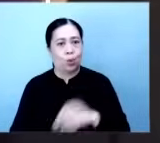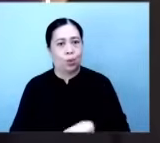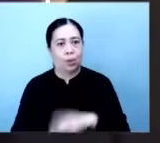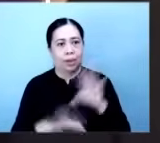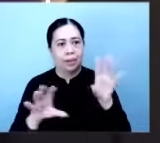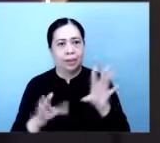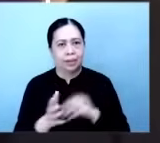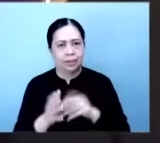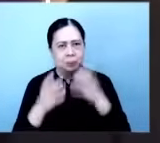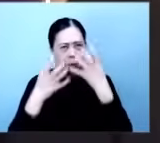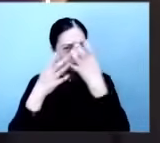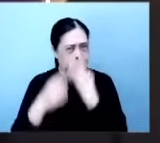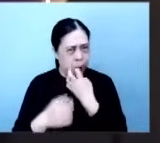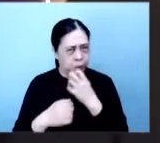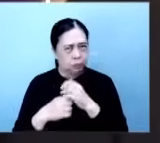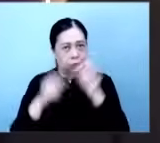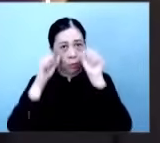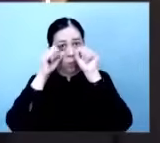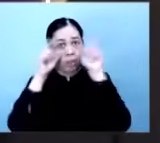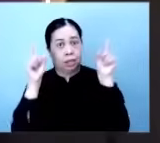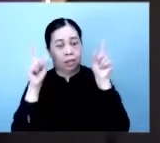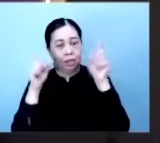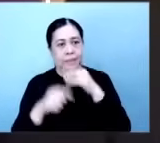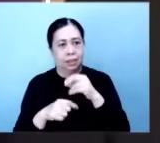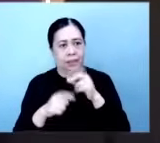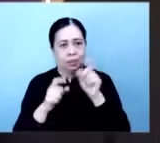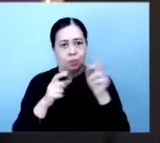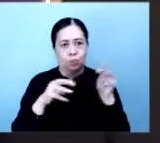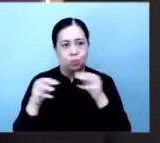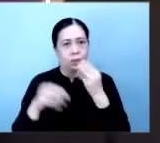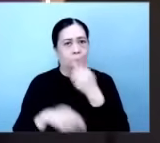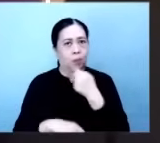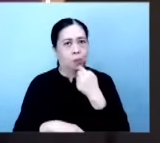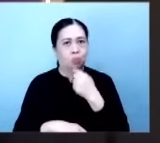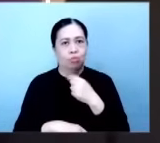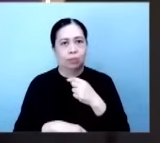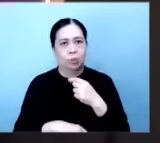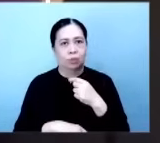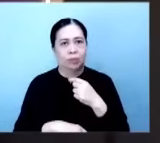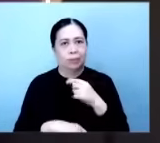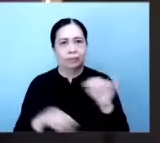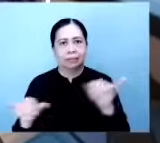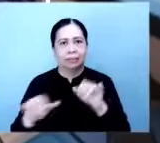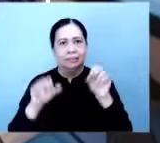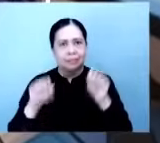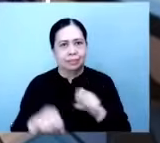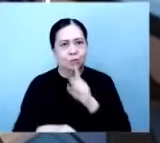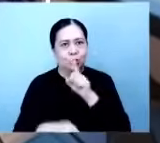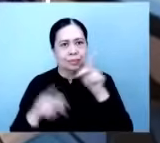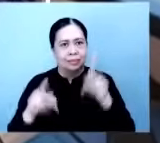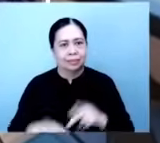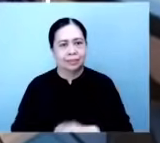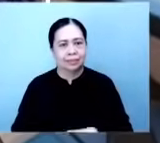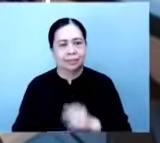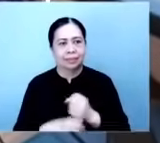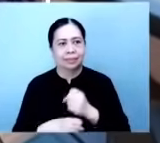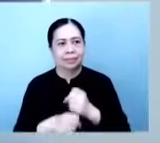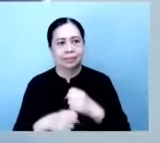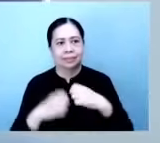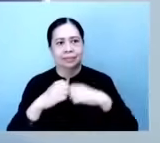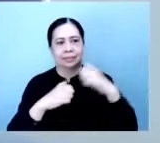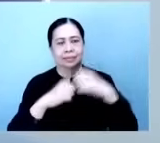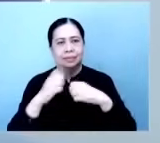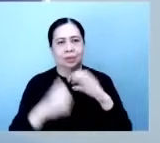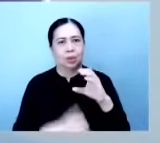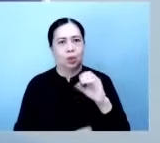magmukhang galit, gulat, at igalaw-galaw ang bibig tulad ng totoong tao. Gawa yan ng mga engineer sa Columbia